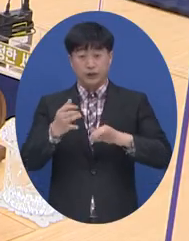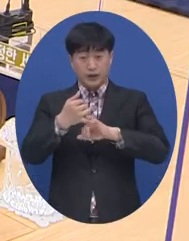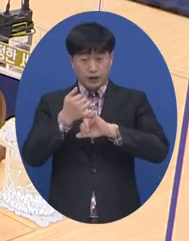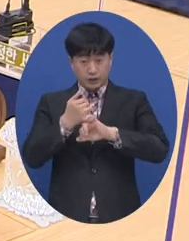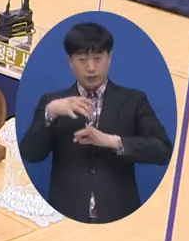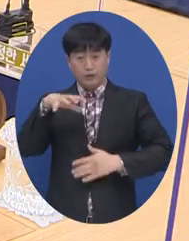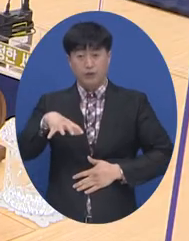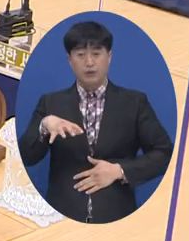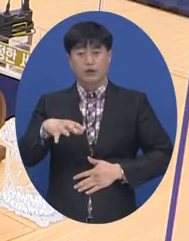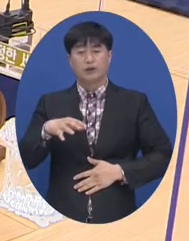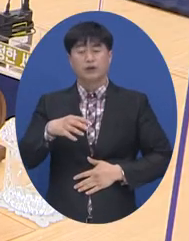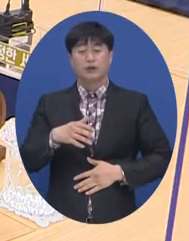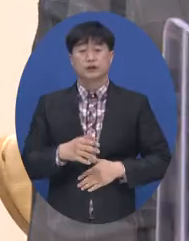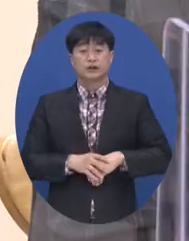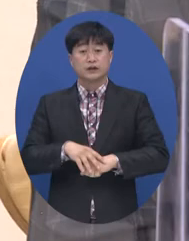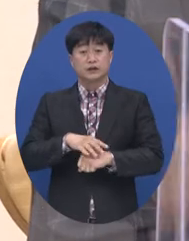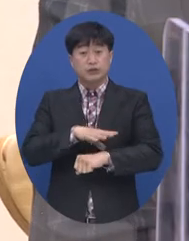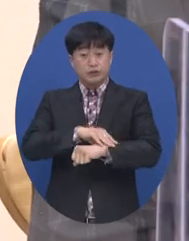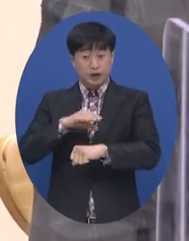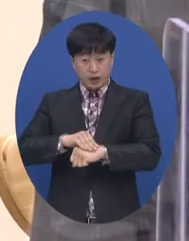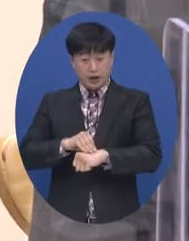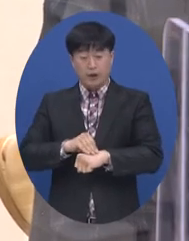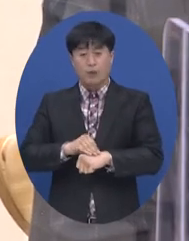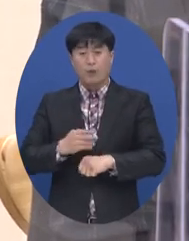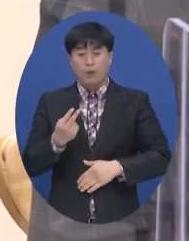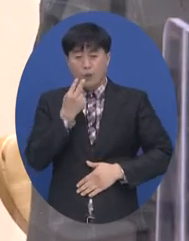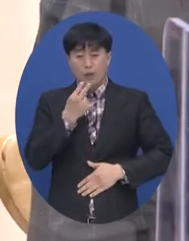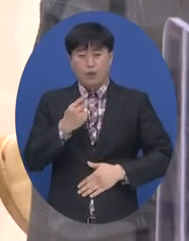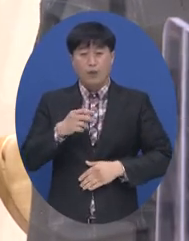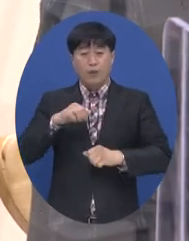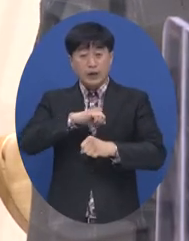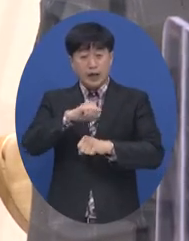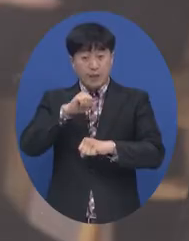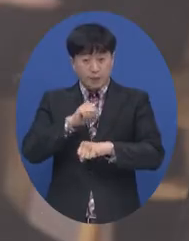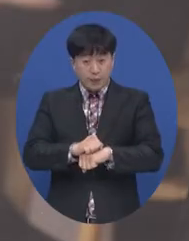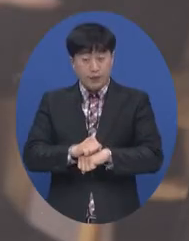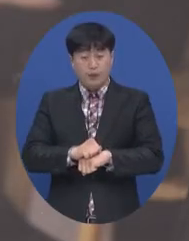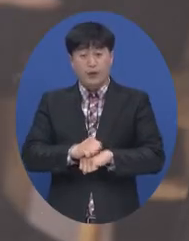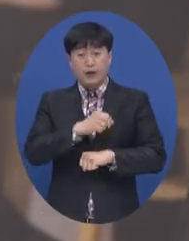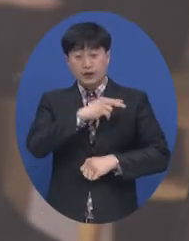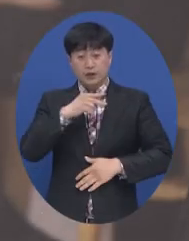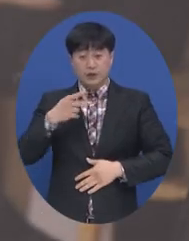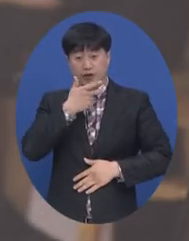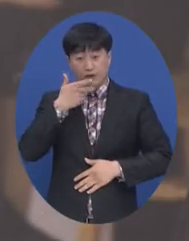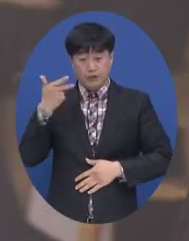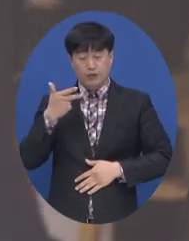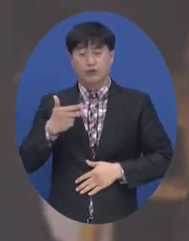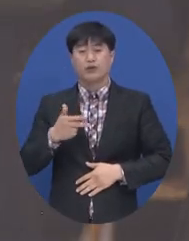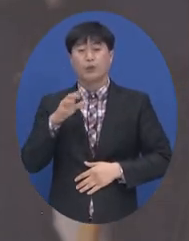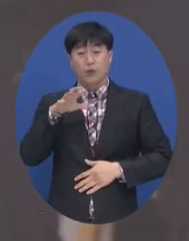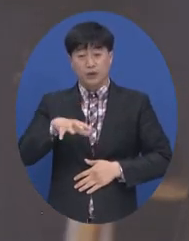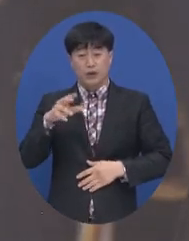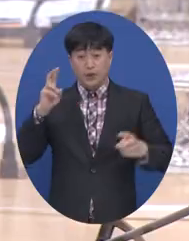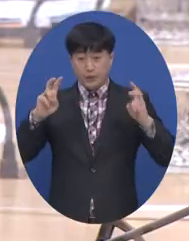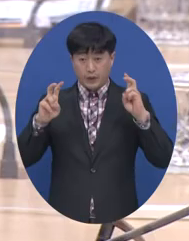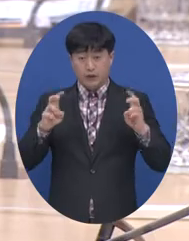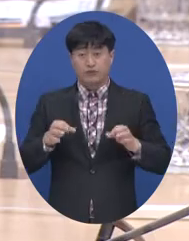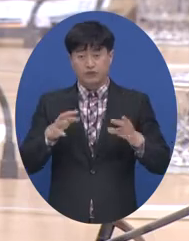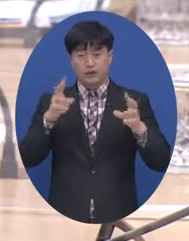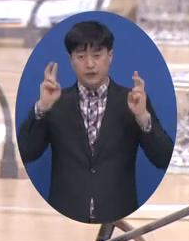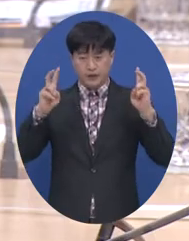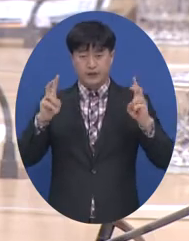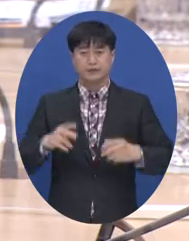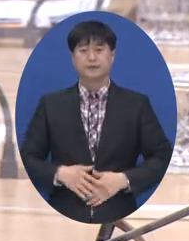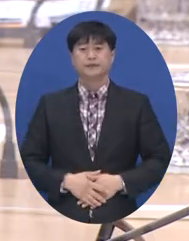투자를 약속한 곳은 스웨덴과 홍콩, 싱가포르, 영국, 인도네시아 등의 본사나 국내 법인을 둔 외국인